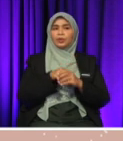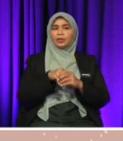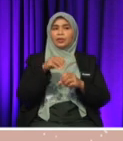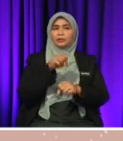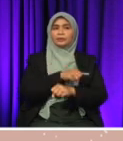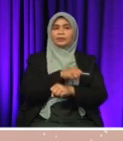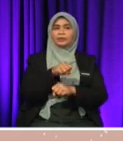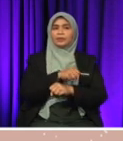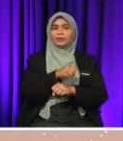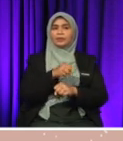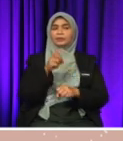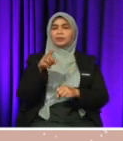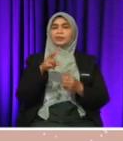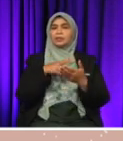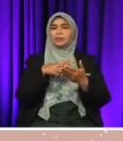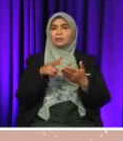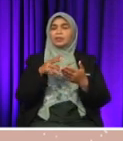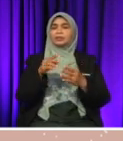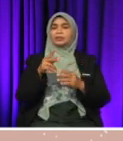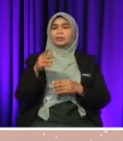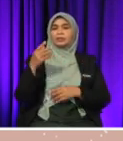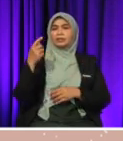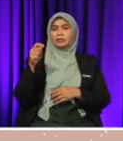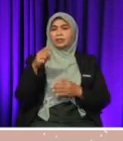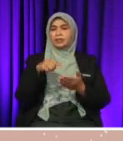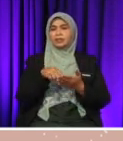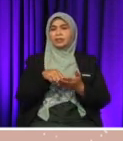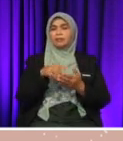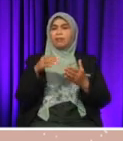jadi karena baca dulu petikan ini baru